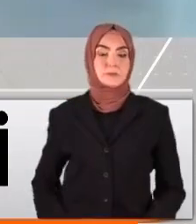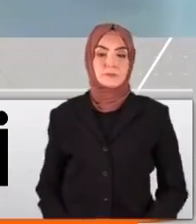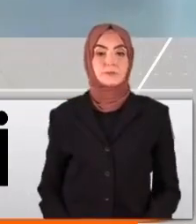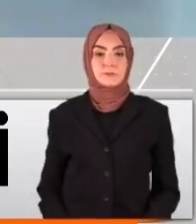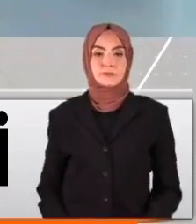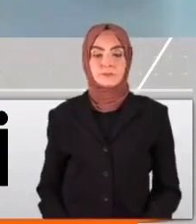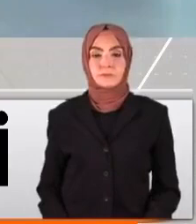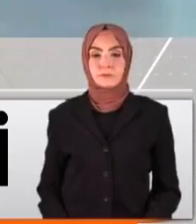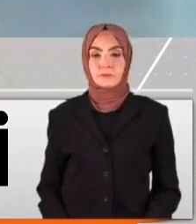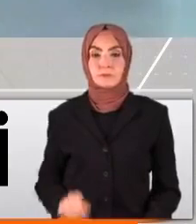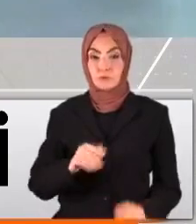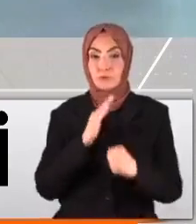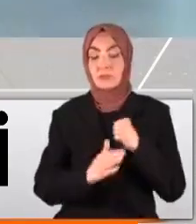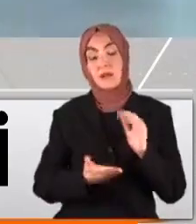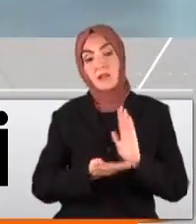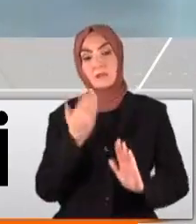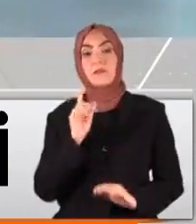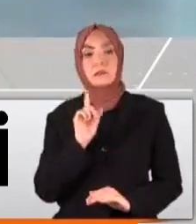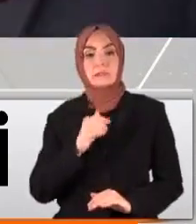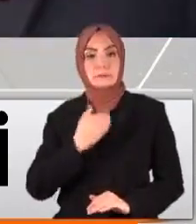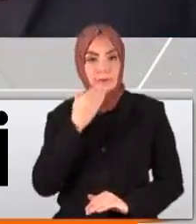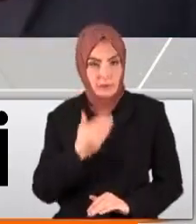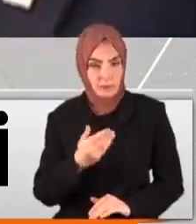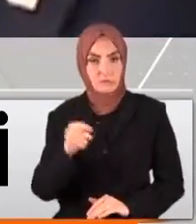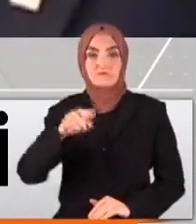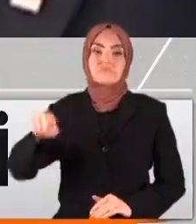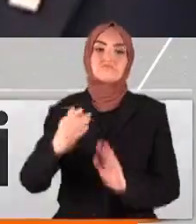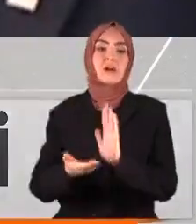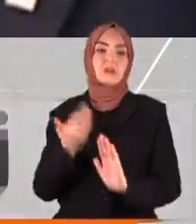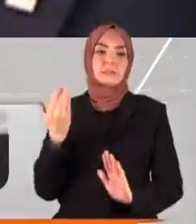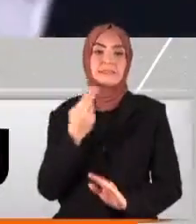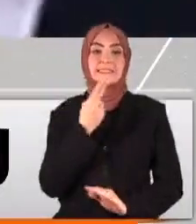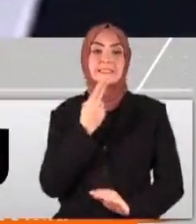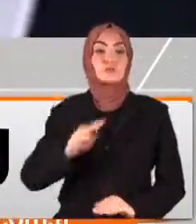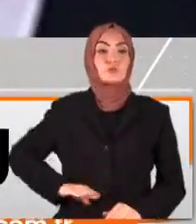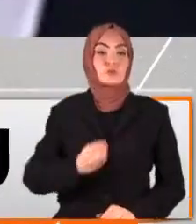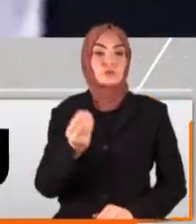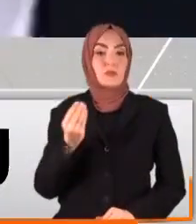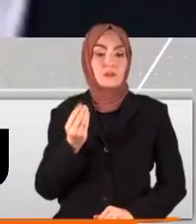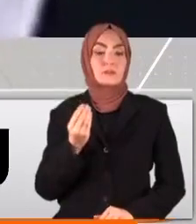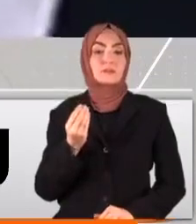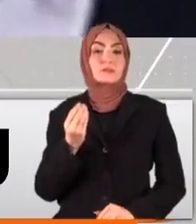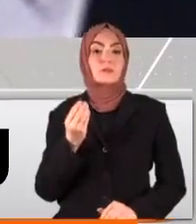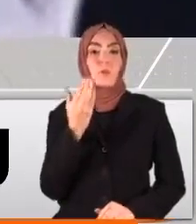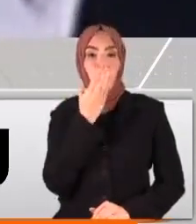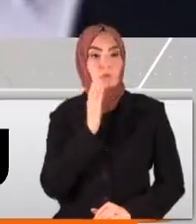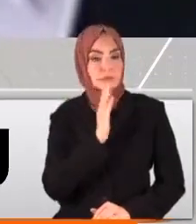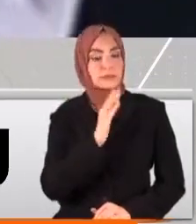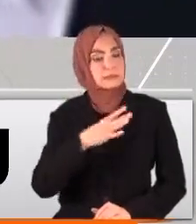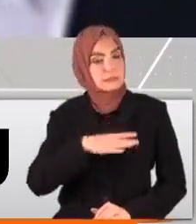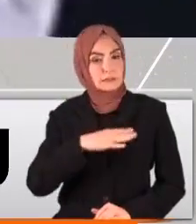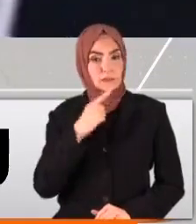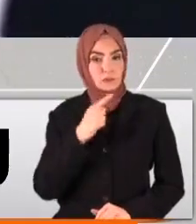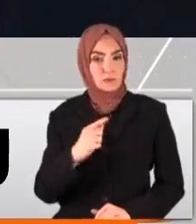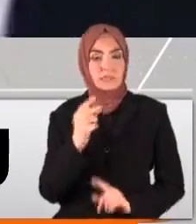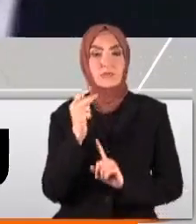Yasağın kaldırılması gerektiğini söyledim. Ve kaldırdılar. Kız çocuklarını okutmak istiyoruz biz. Devletin kurallarında inançları var. İlkokula giderken